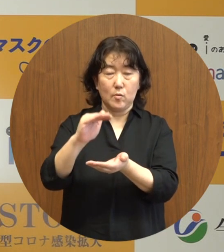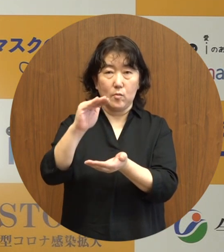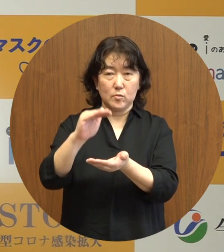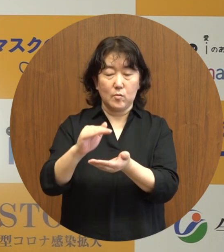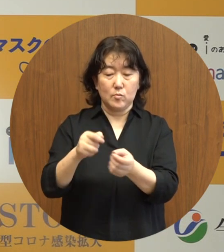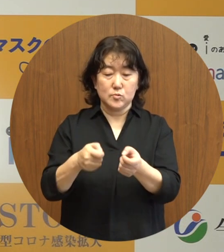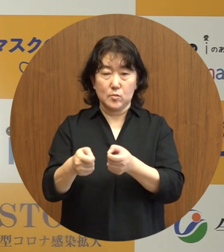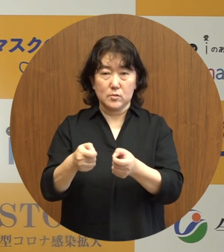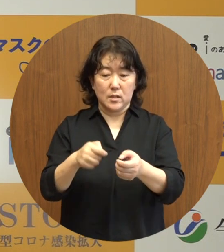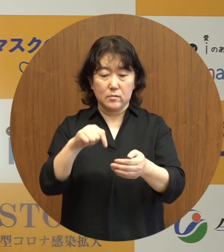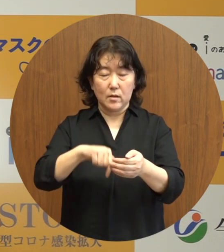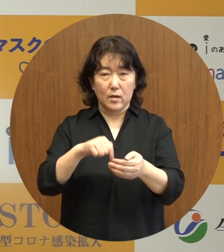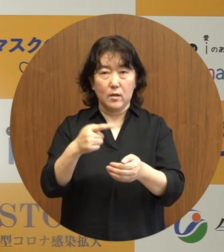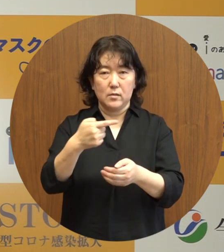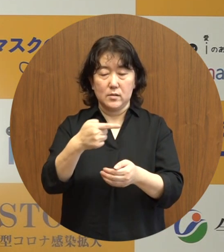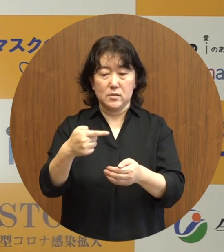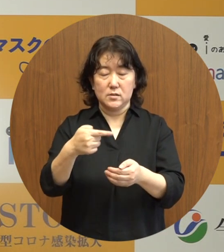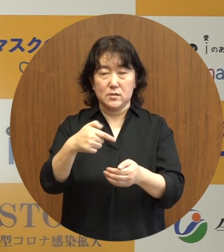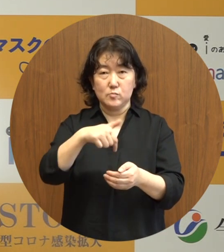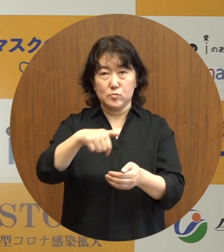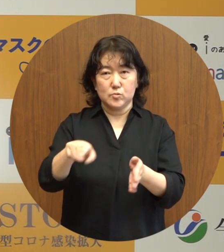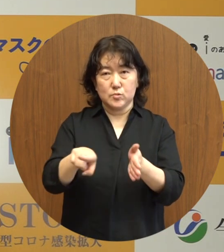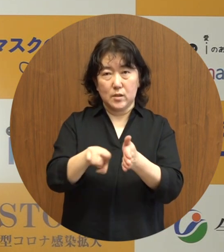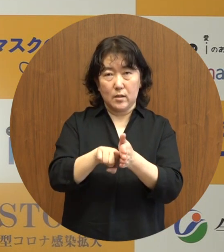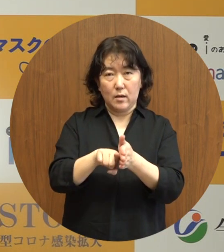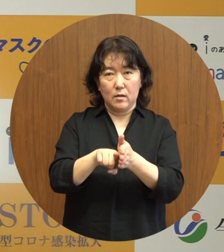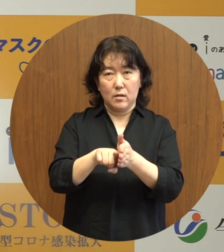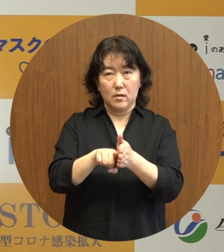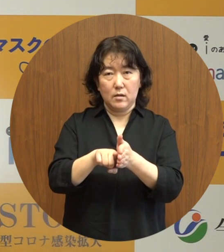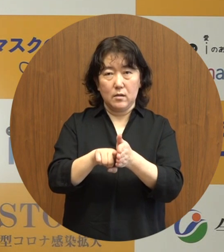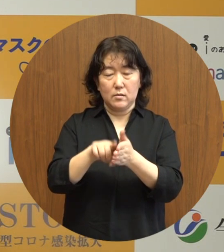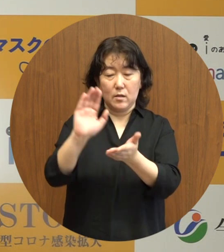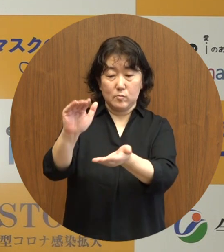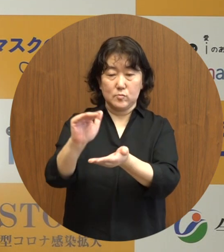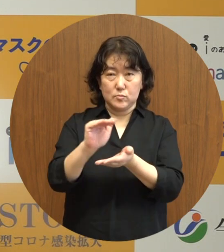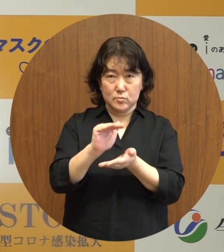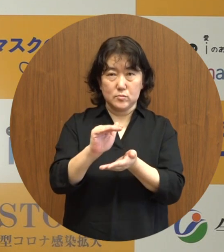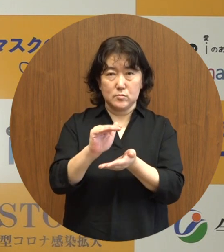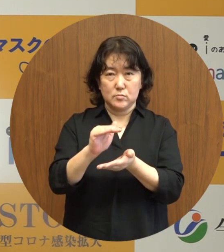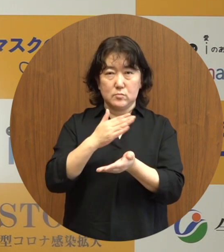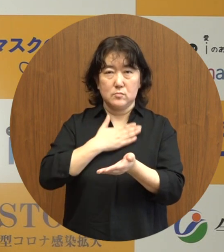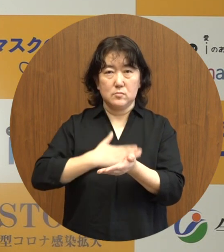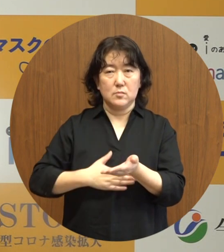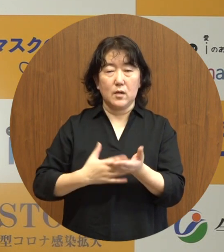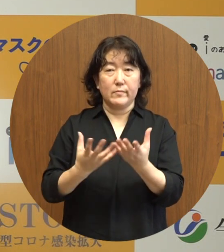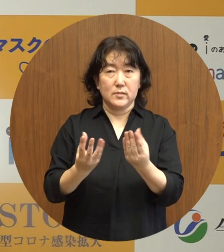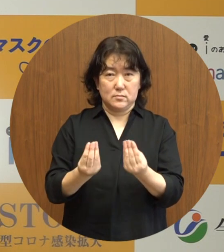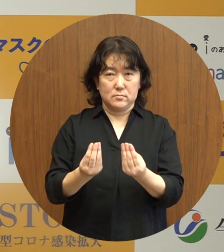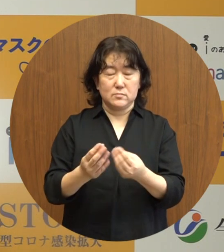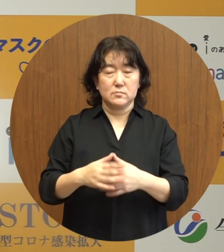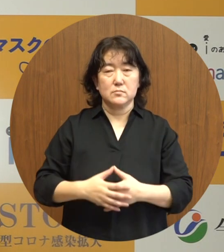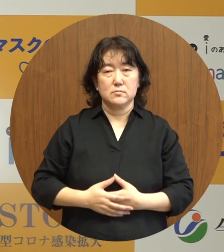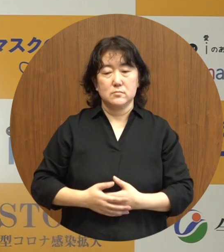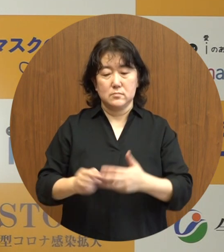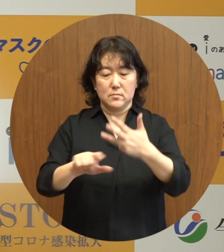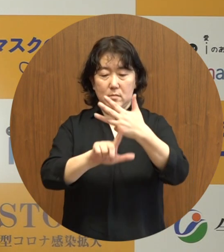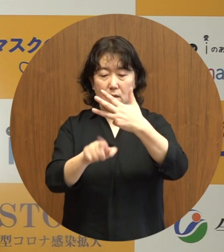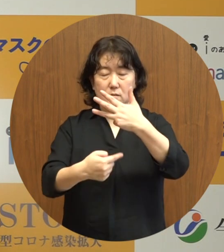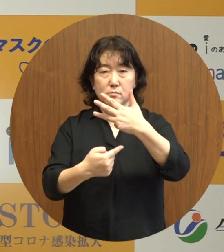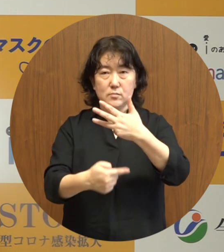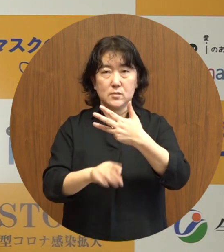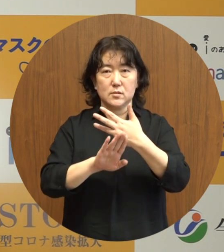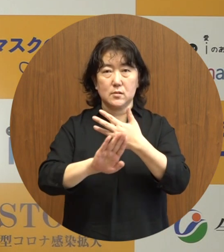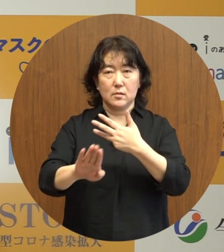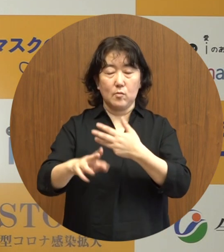調整枠から一部追加のワクチンが分配される見込みとなったことにより、8月1日から